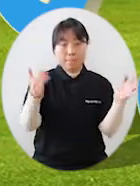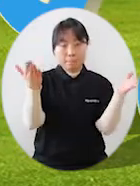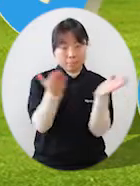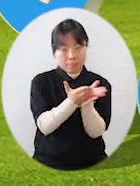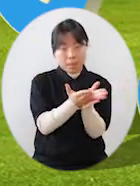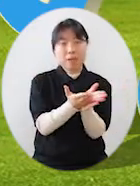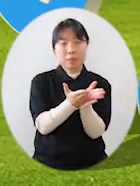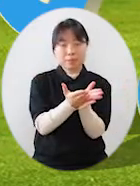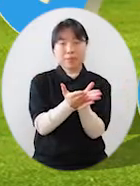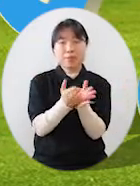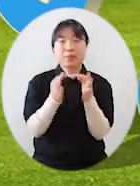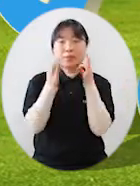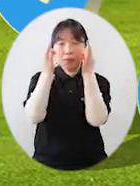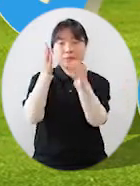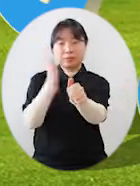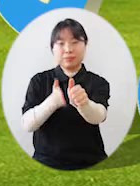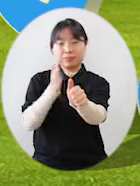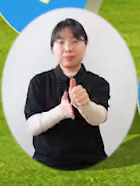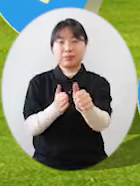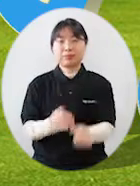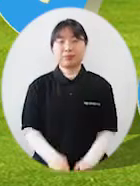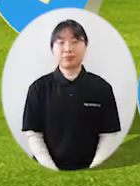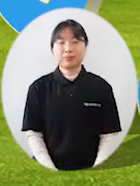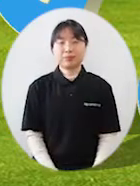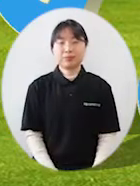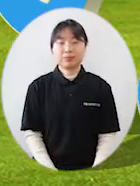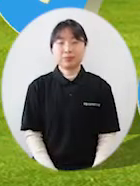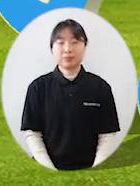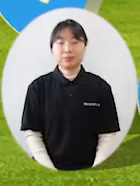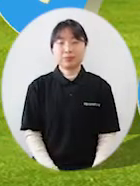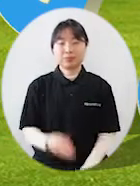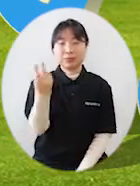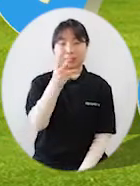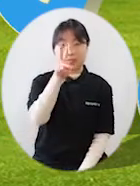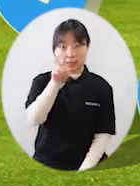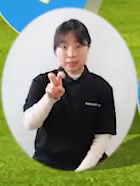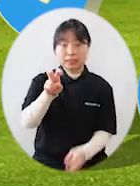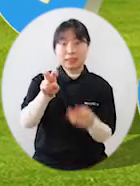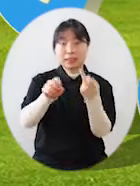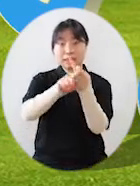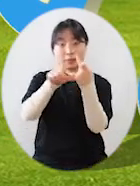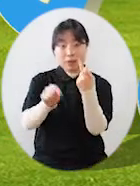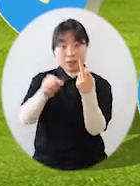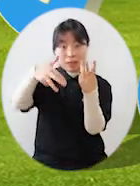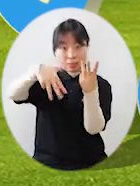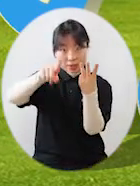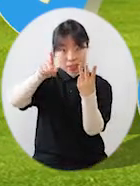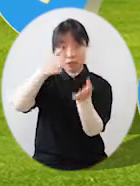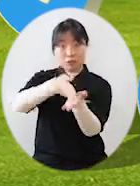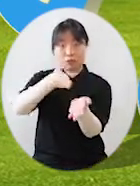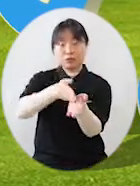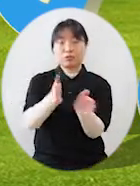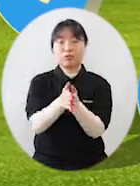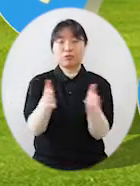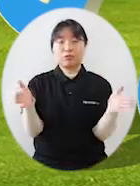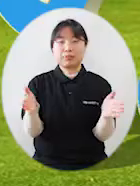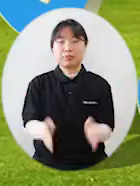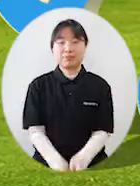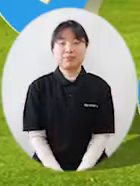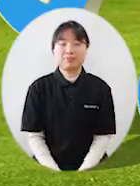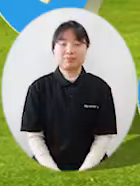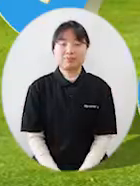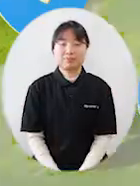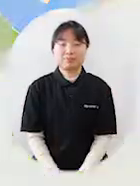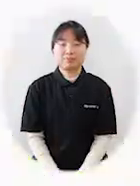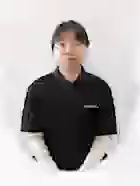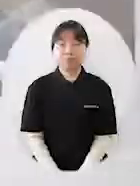수 있도록 최선을 다해주시길 바랍니다. 그럼 2020년 12월 3차 의왕시 시정뉴스 시작합니다.